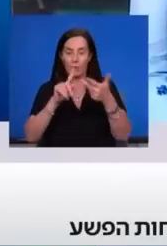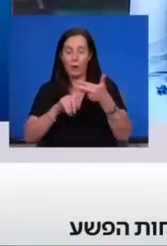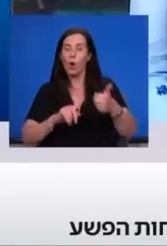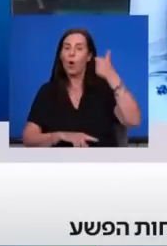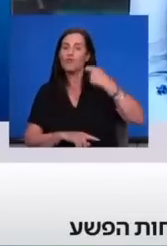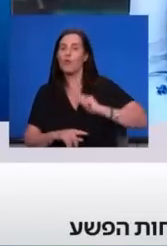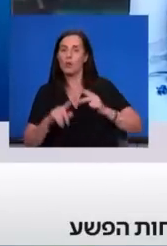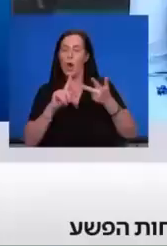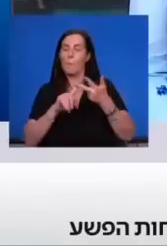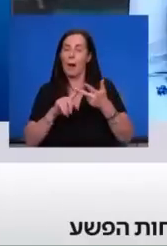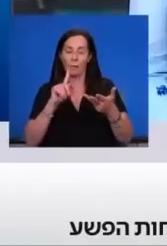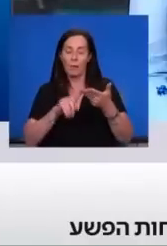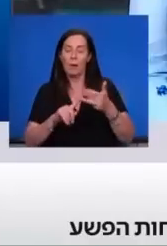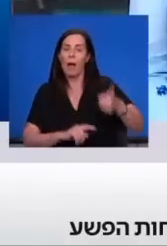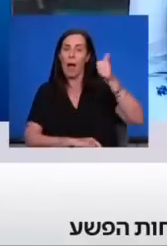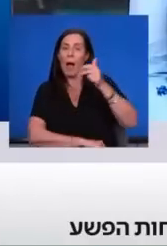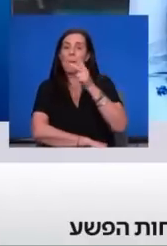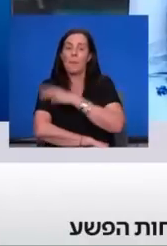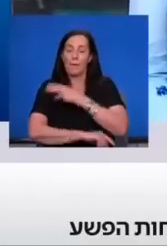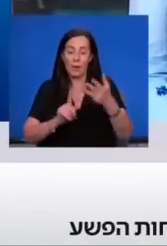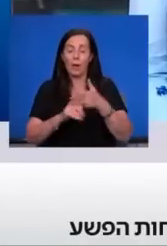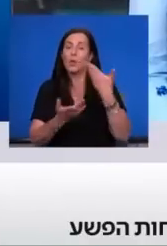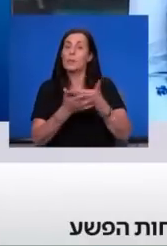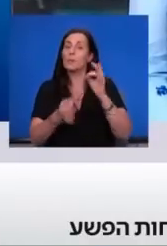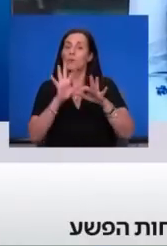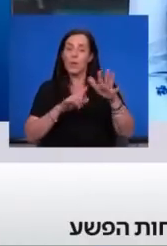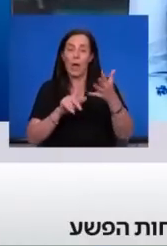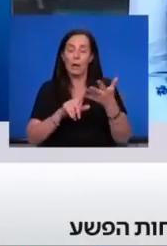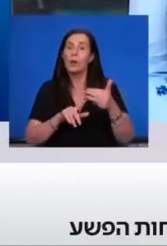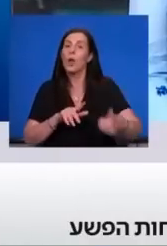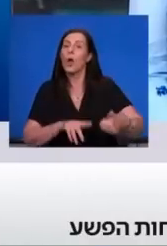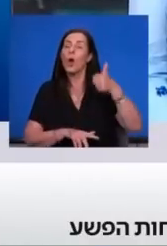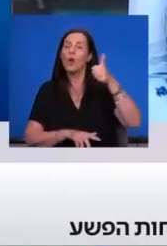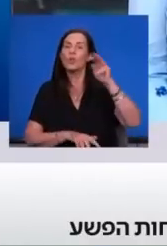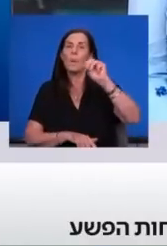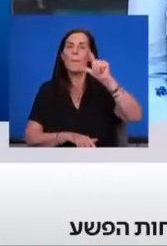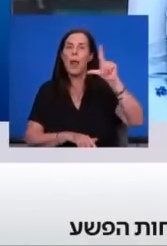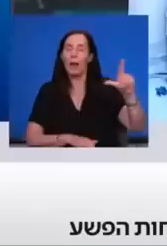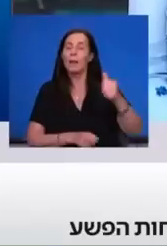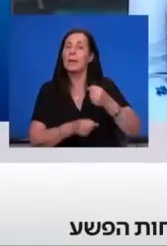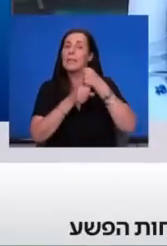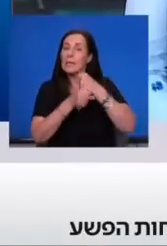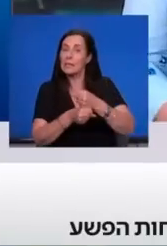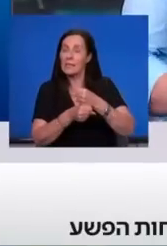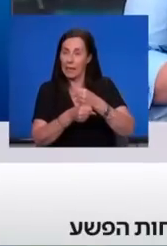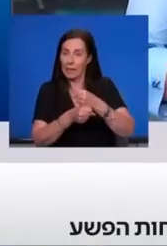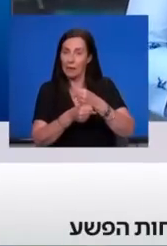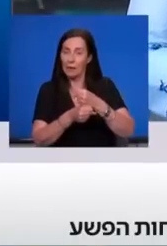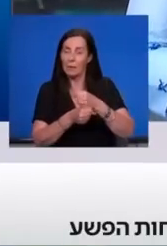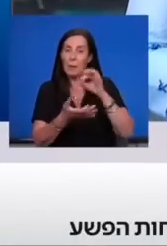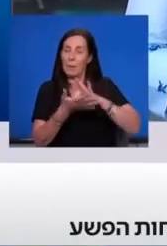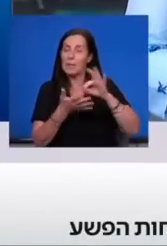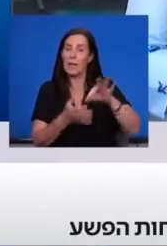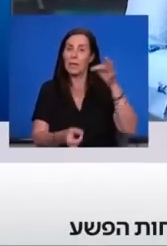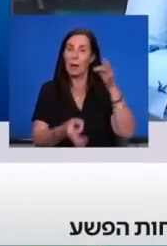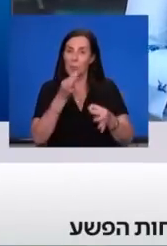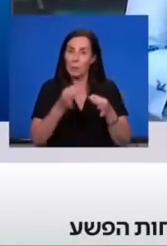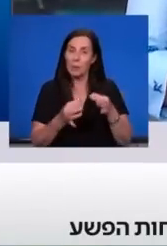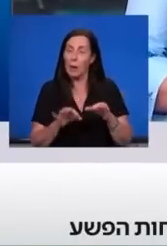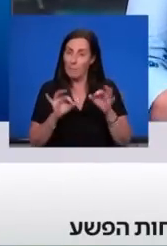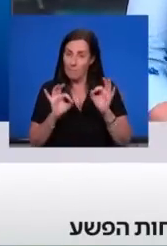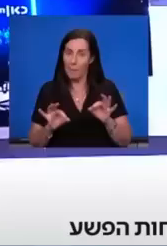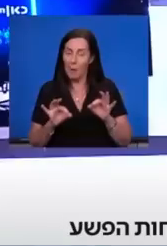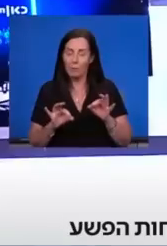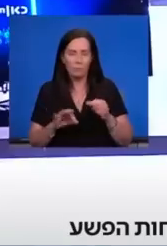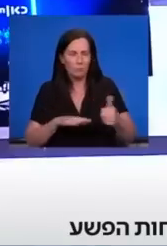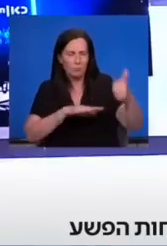השבק, המפכ"ל, היועצת המשפטית לממשלה, ראש המל"ל, נציגים ממשרד המשפטים. באמת